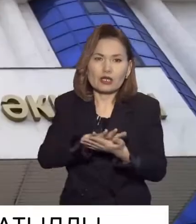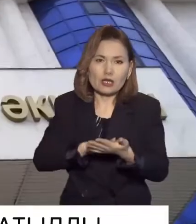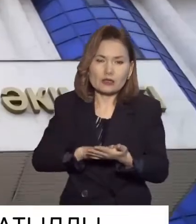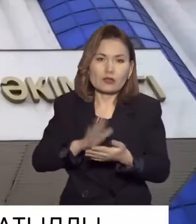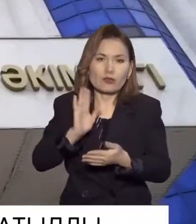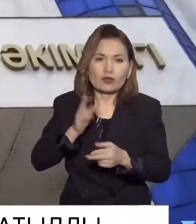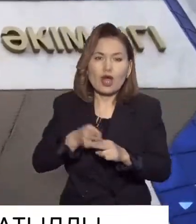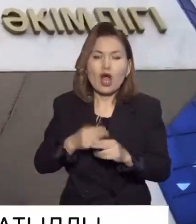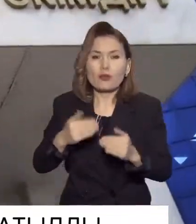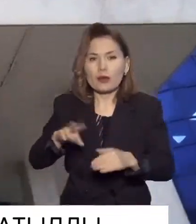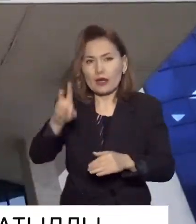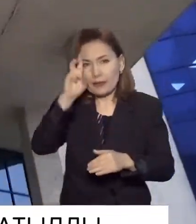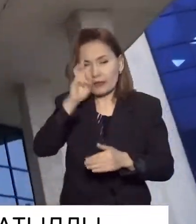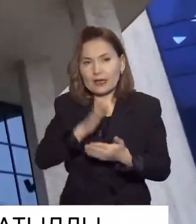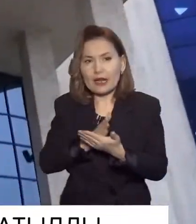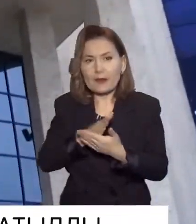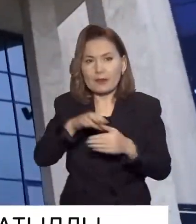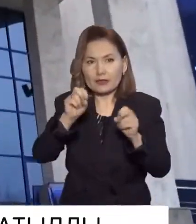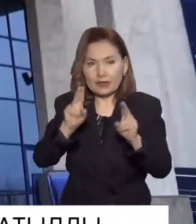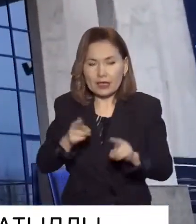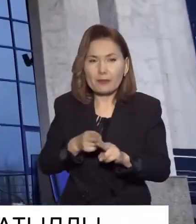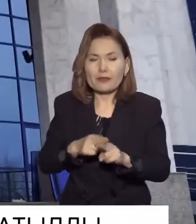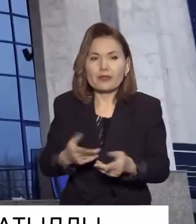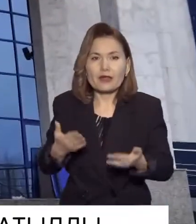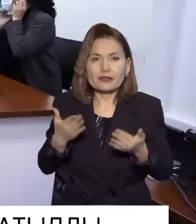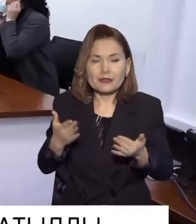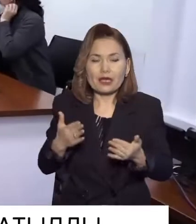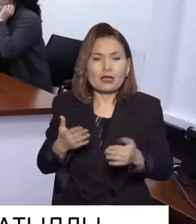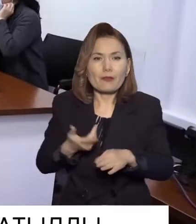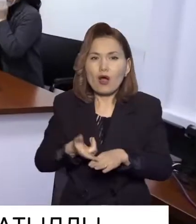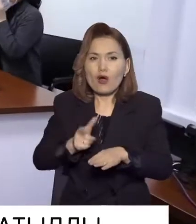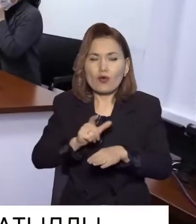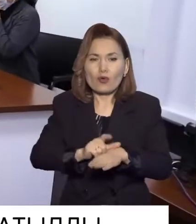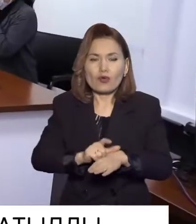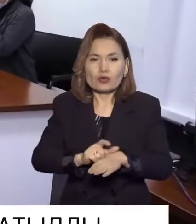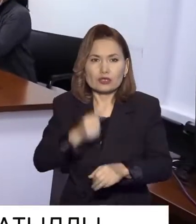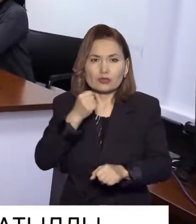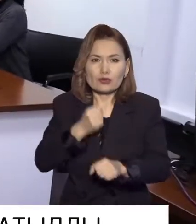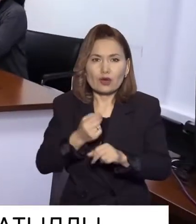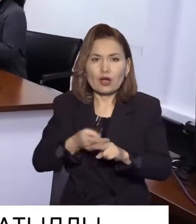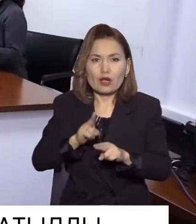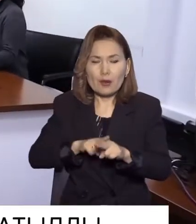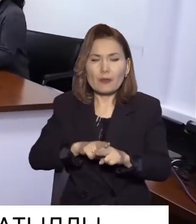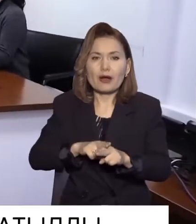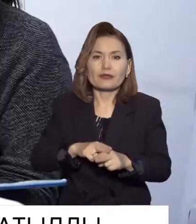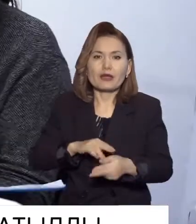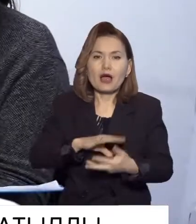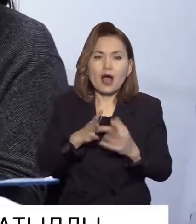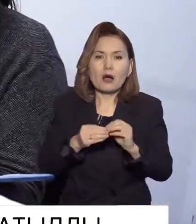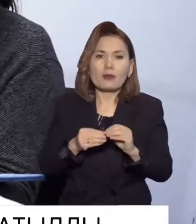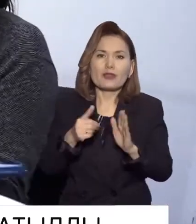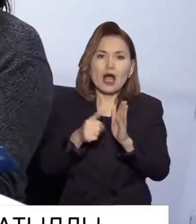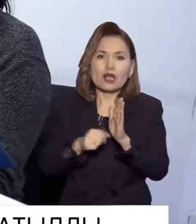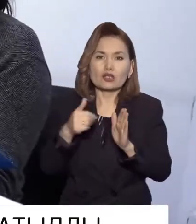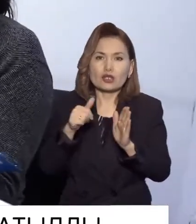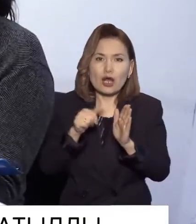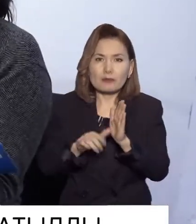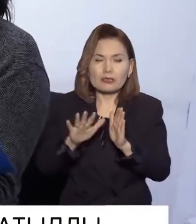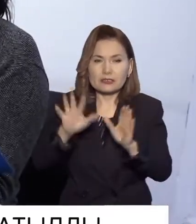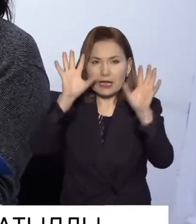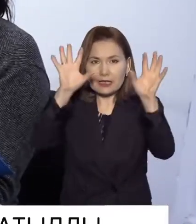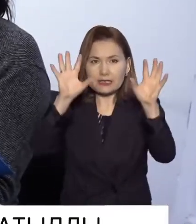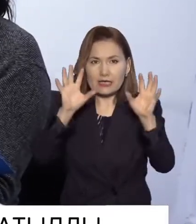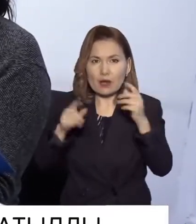мүмкін. Бүгінде мемлекеттік қызметшіге қойылатын талап жоғары. Былтыр агенттік өкілдерімен аталған салада 665 заң